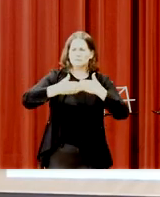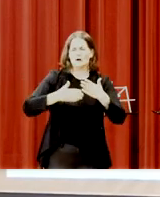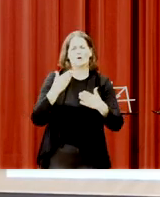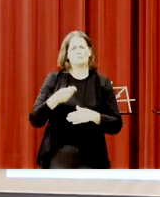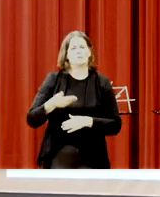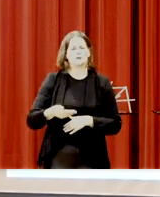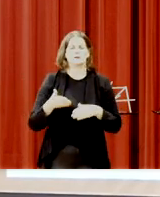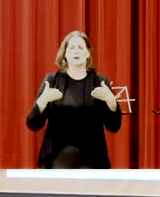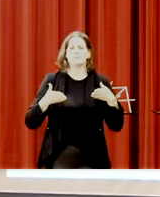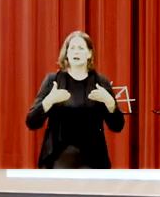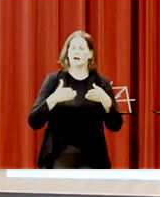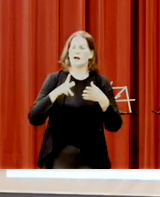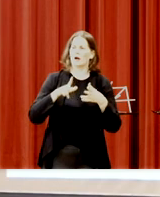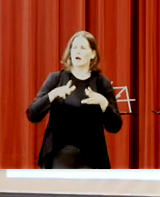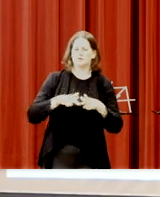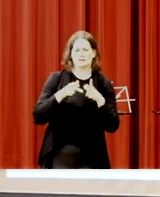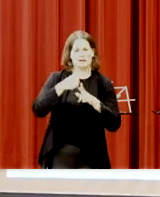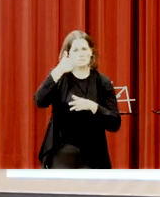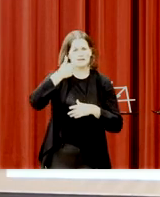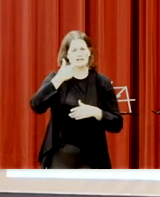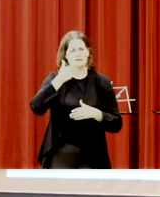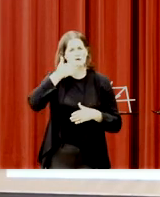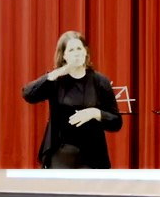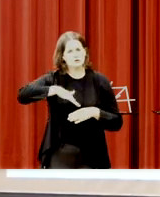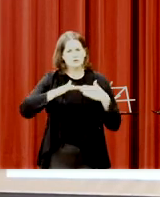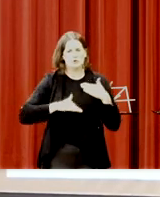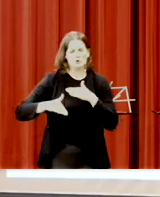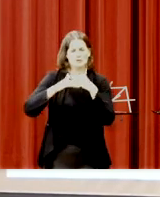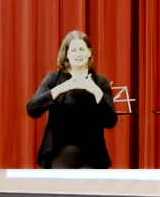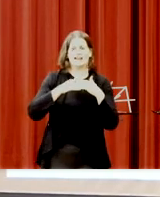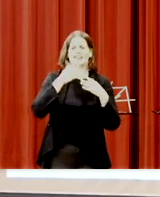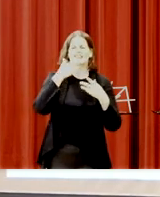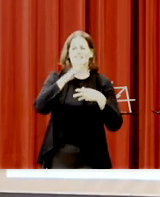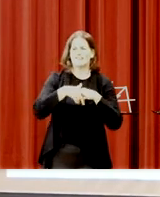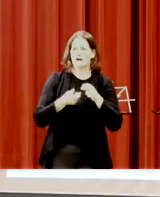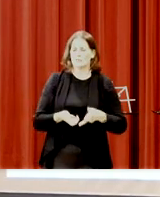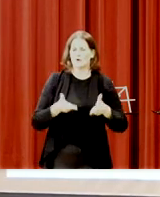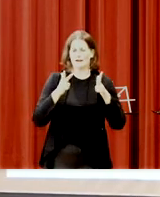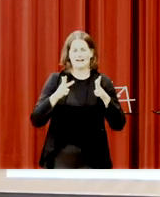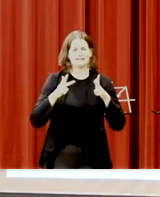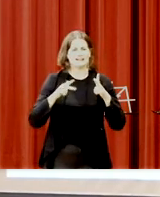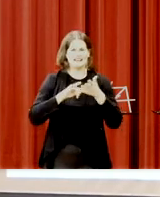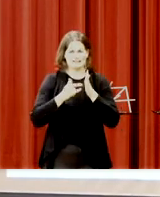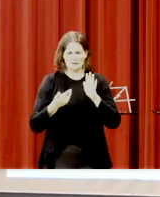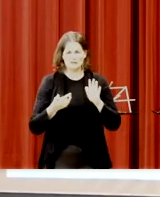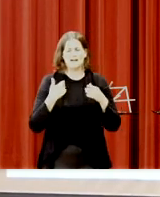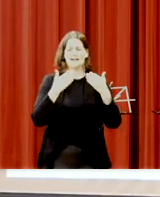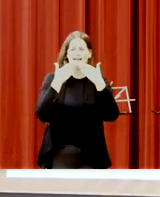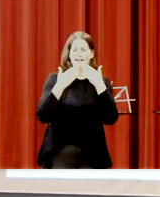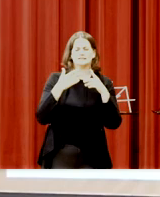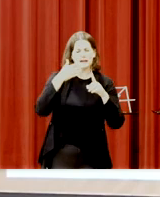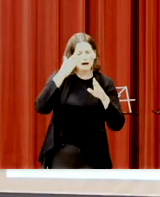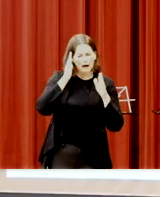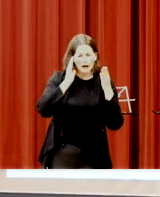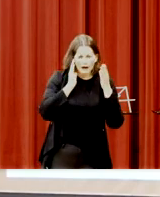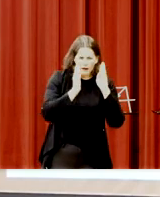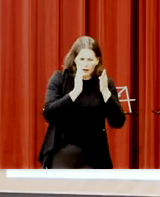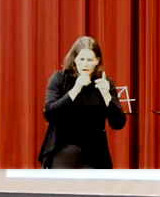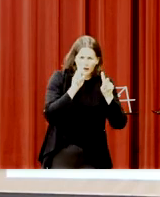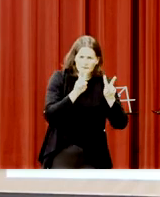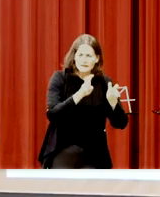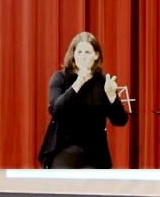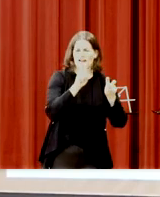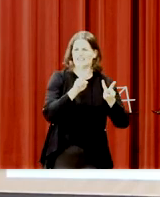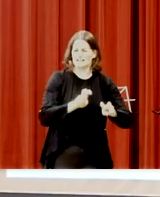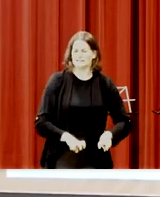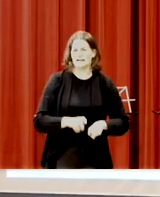seva dedicació a la docència, a la recerca i a la transferència del coneixement i la promoció de la cultura. Des del vostre primer